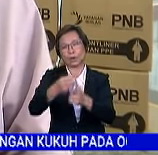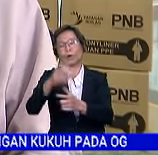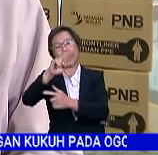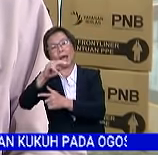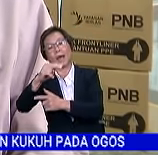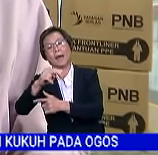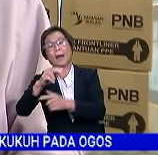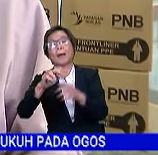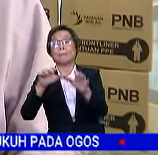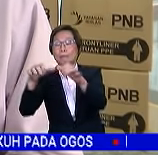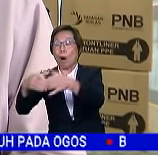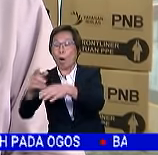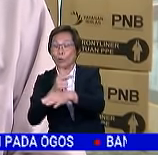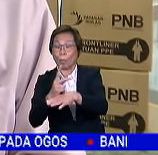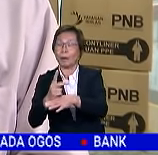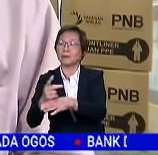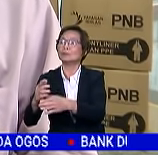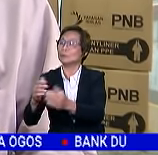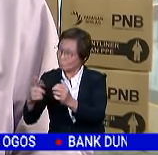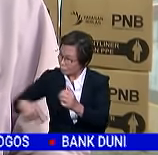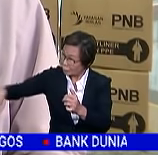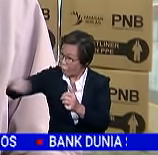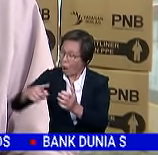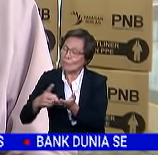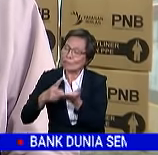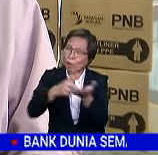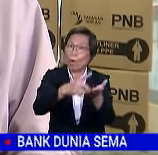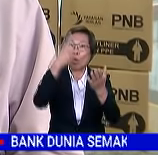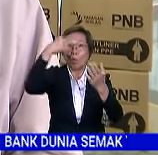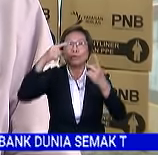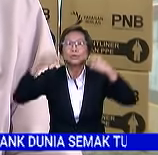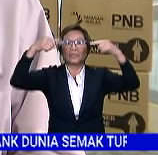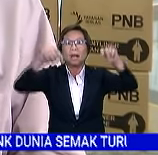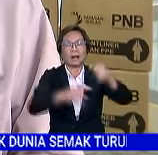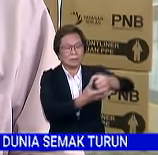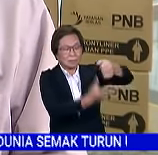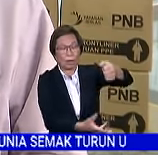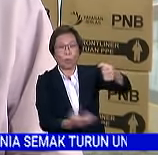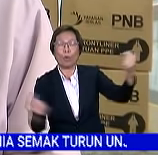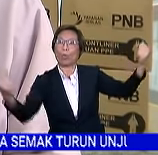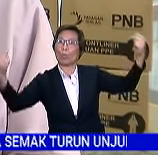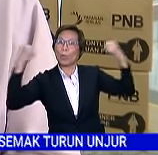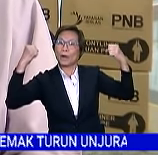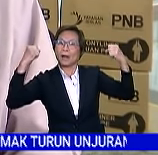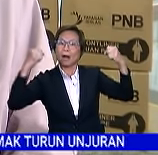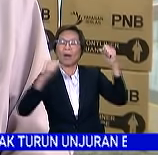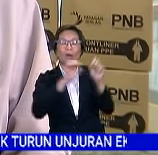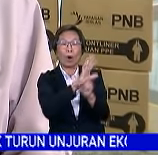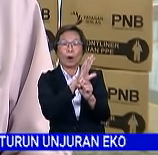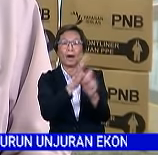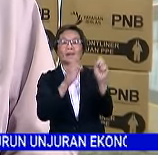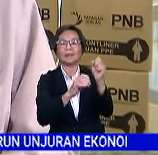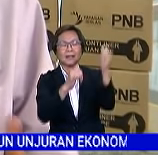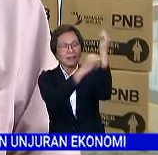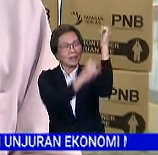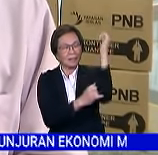badan-badan korporat, untuk sama-sama menyumbang bagi menjayakan projek tabung Wira COVID Yayasan Ikhlas agar kita